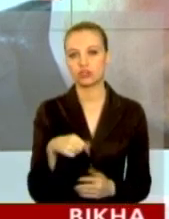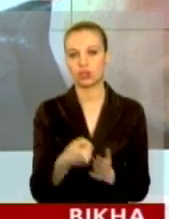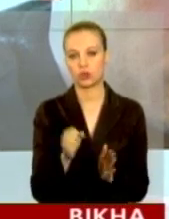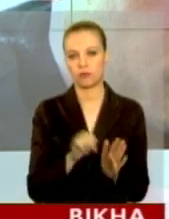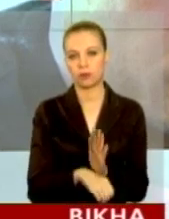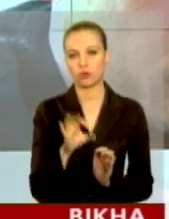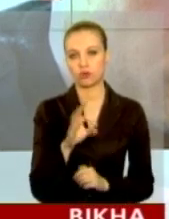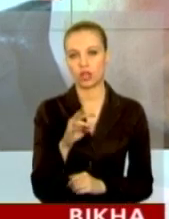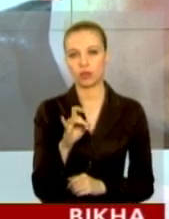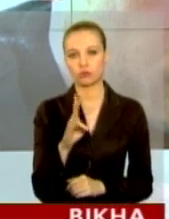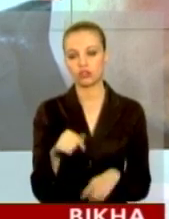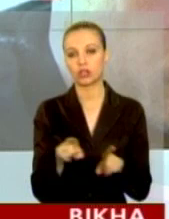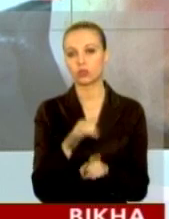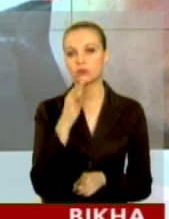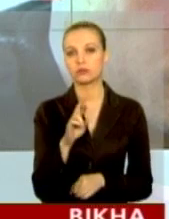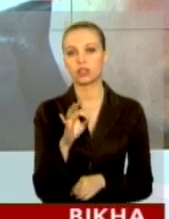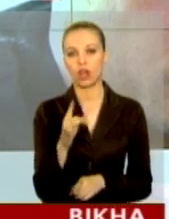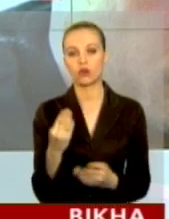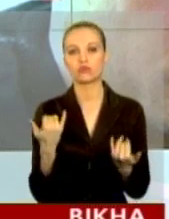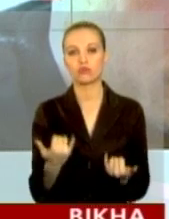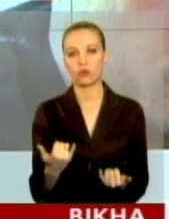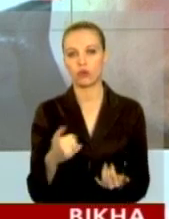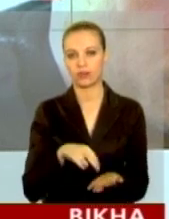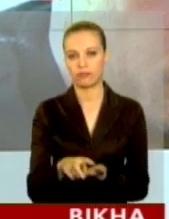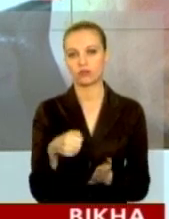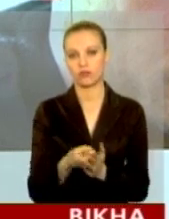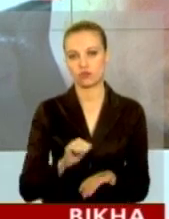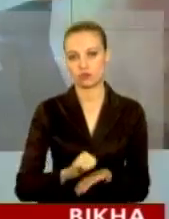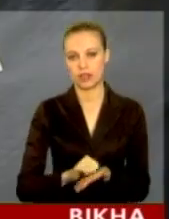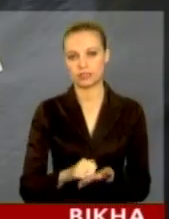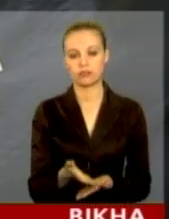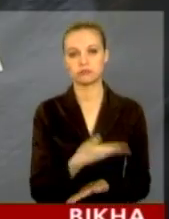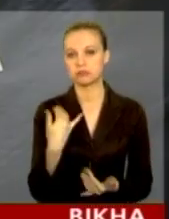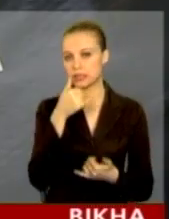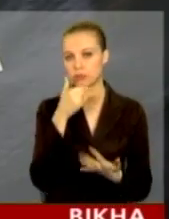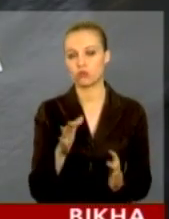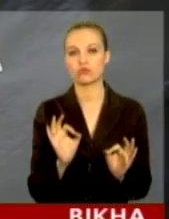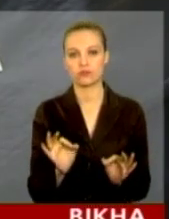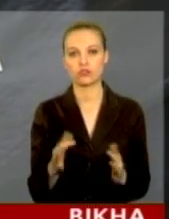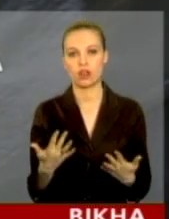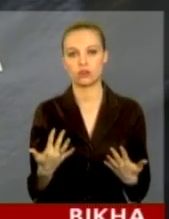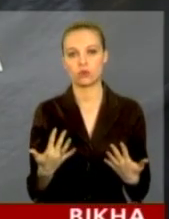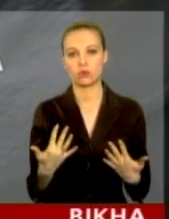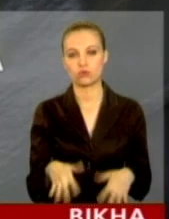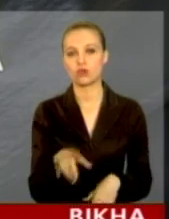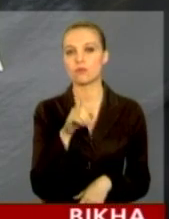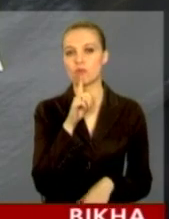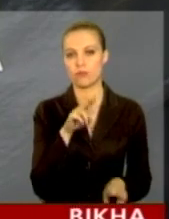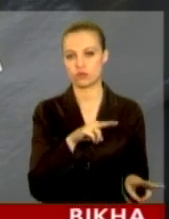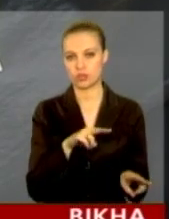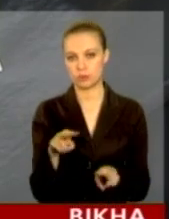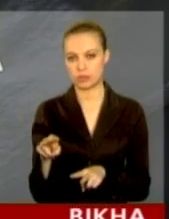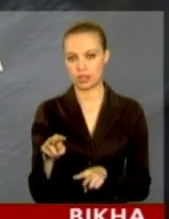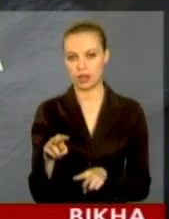вбивства Олександра Музичка. З такою заявою Ярош сьогодні вийшов до журналістів. Ми не можемо, звичайно, вже мовчки